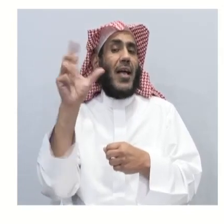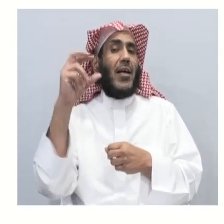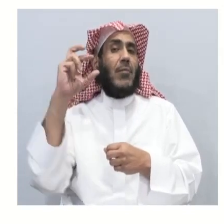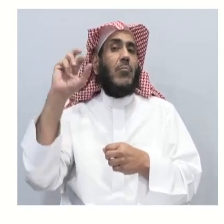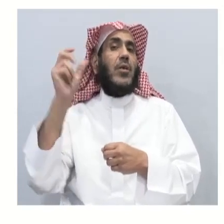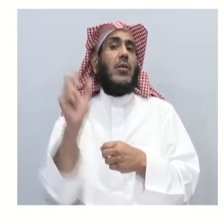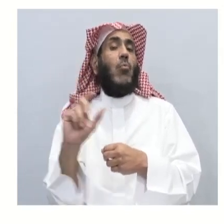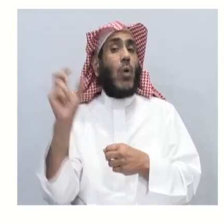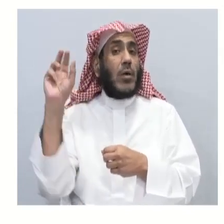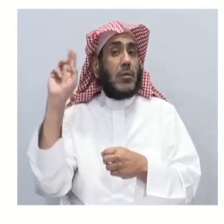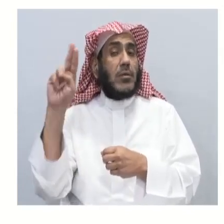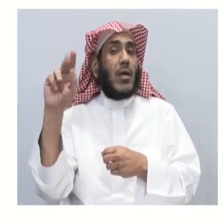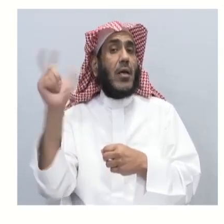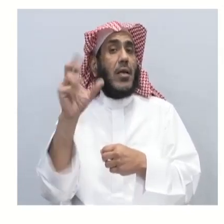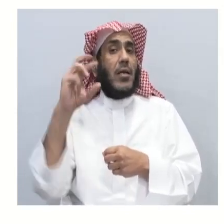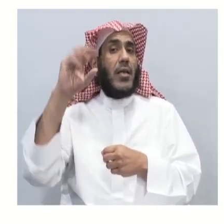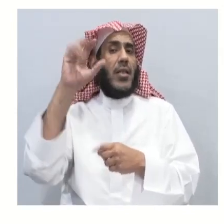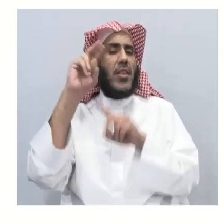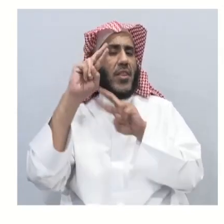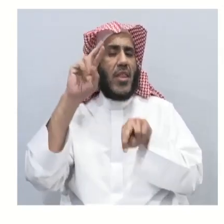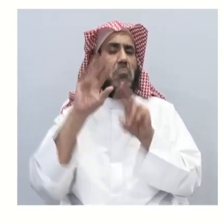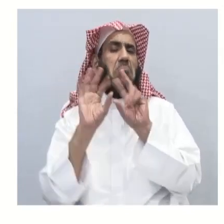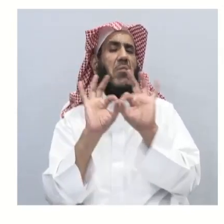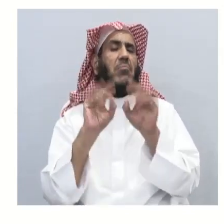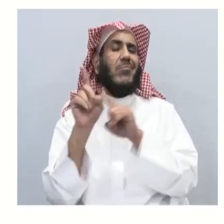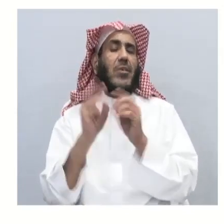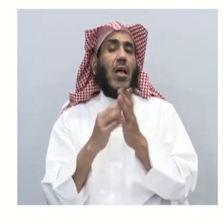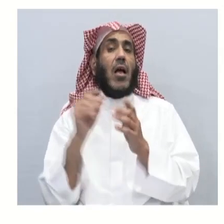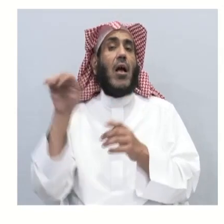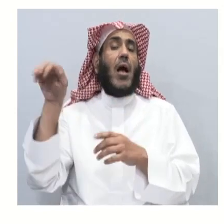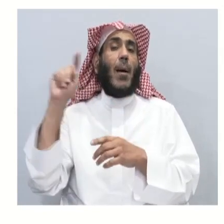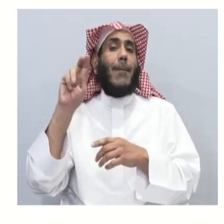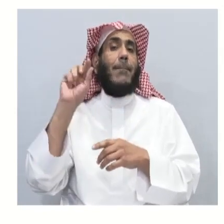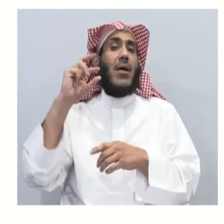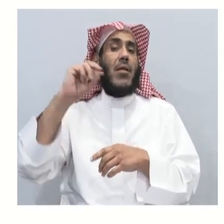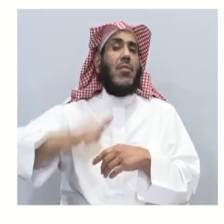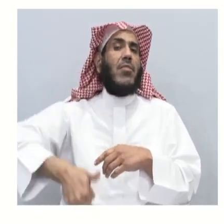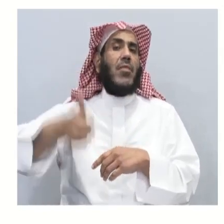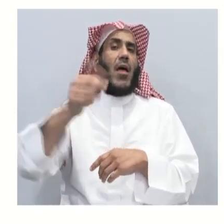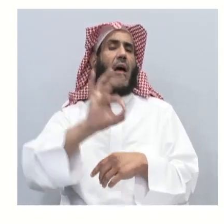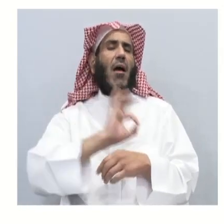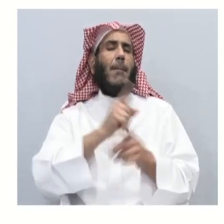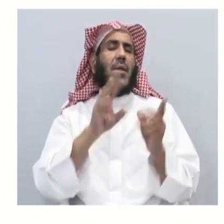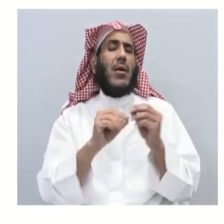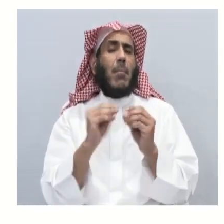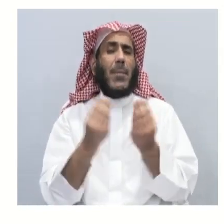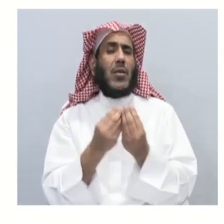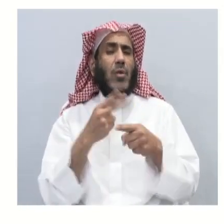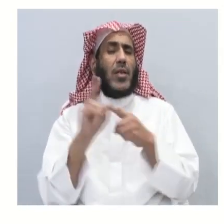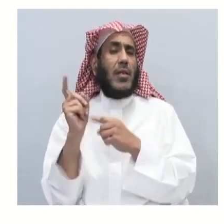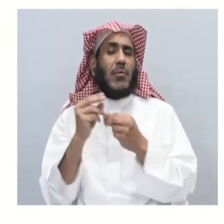خطا. نلاحظ الكلمة الثانية حبذا، مما تتكون هذه